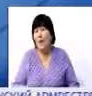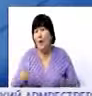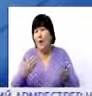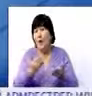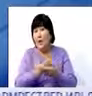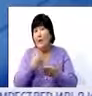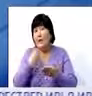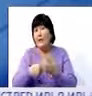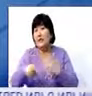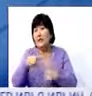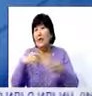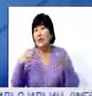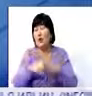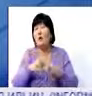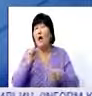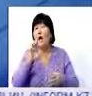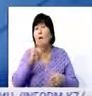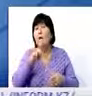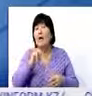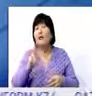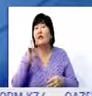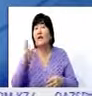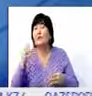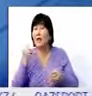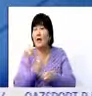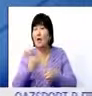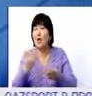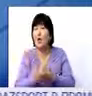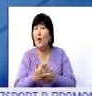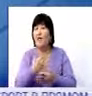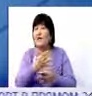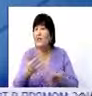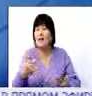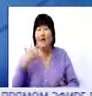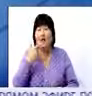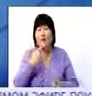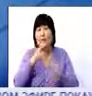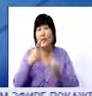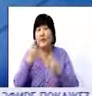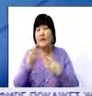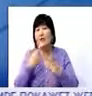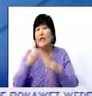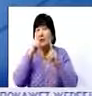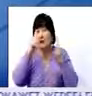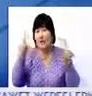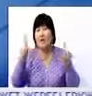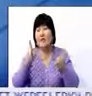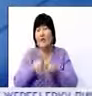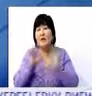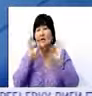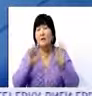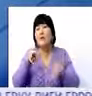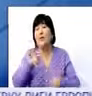Новости бизнеса. Компания «Абзал ИК» разрабатывает новые сорта риса. Об этом на брифинге сообщил директор ТО «Махжан